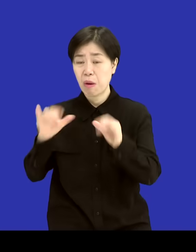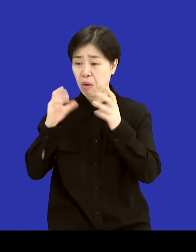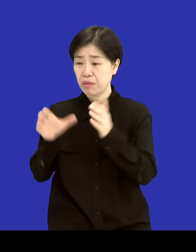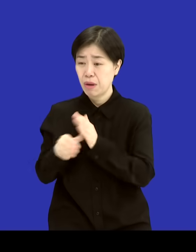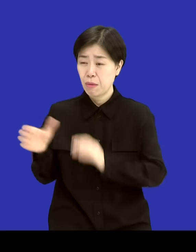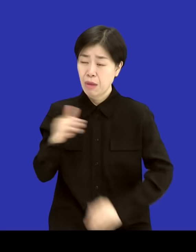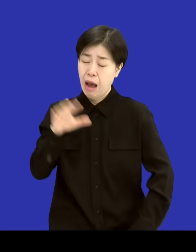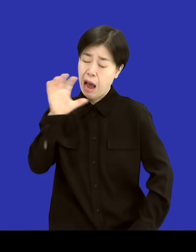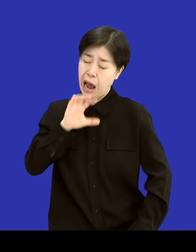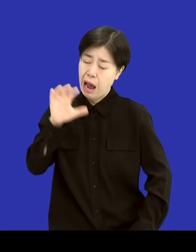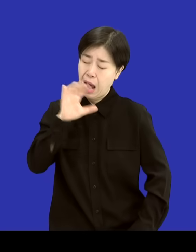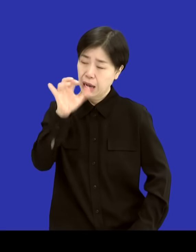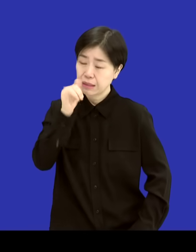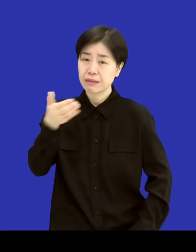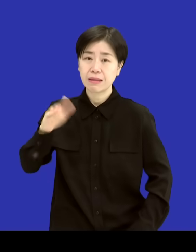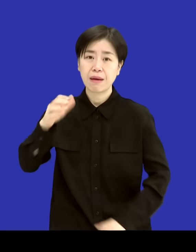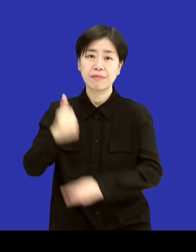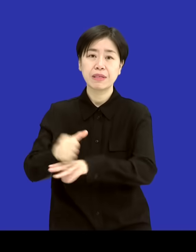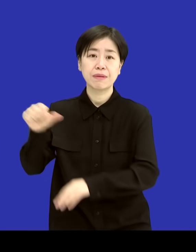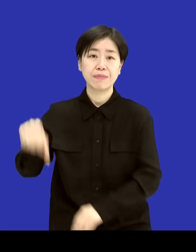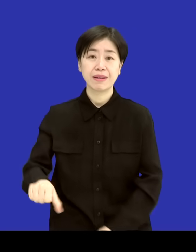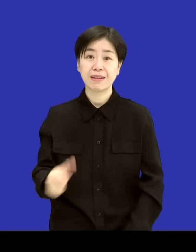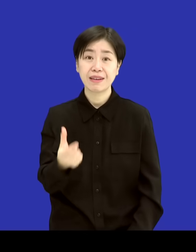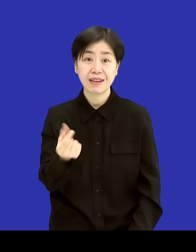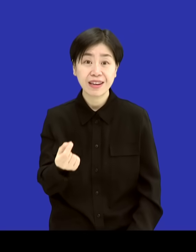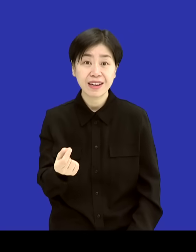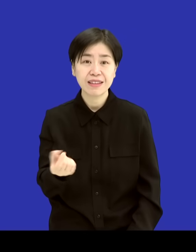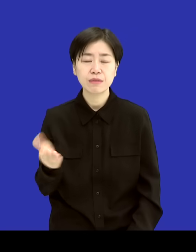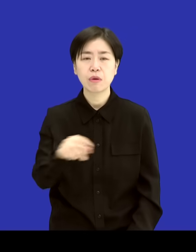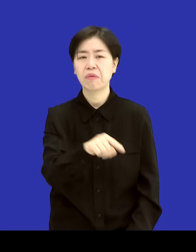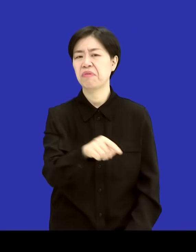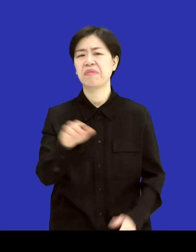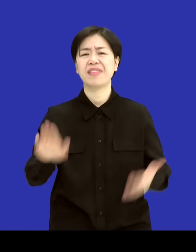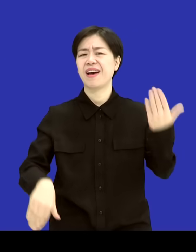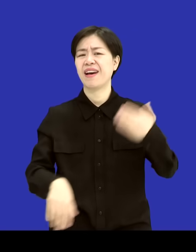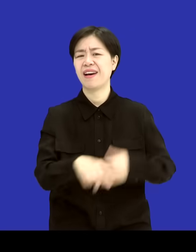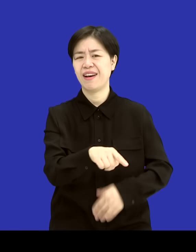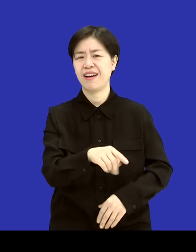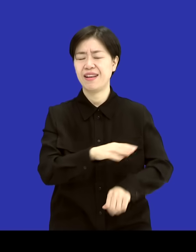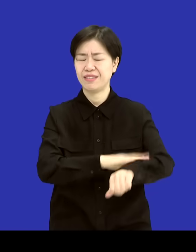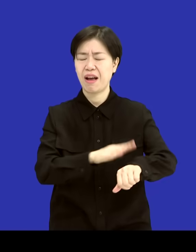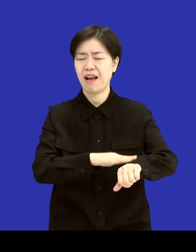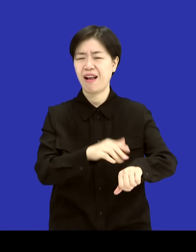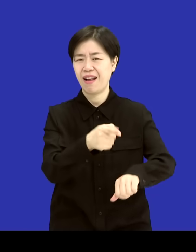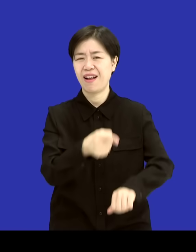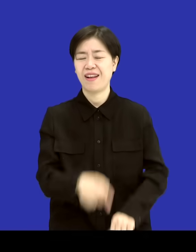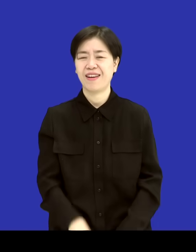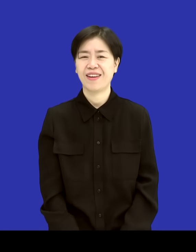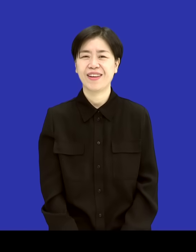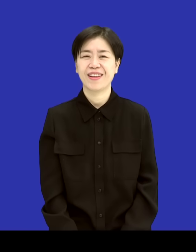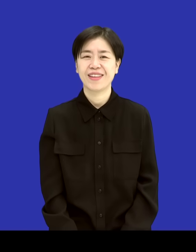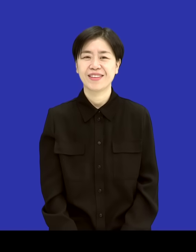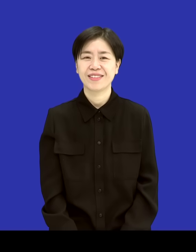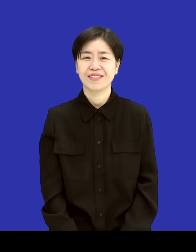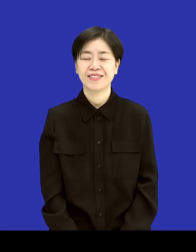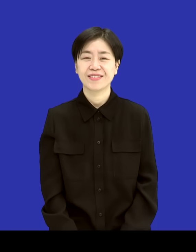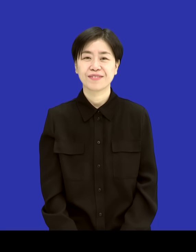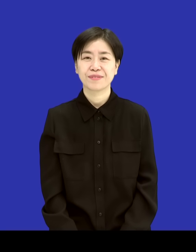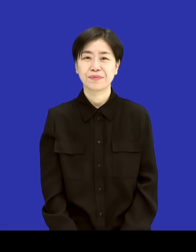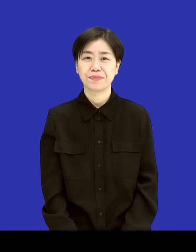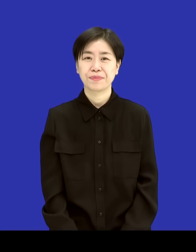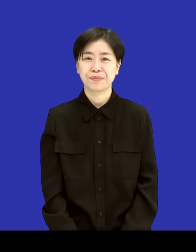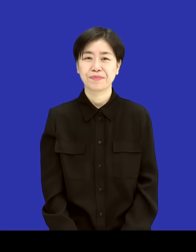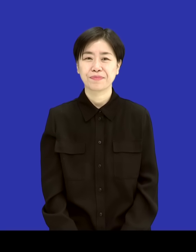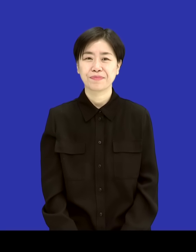될까 말까인데. 아니 쌀국수 집에서 목소리가 얼마나 좋았길래 뭐 어떻게 쌀국수 뭐 어떻게 했길래 그걸로 쌀국수 집에서 얼마